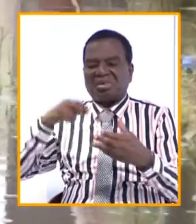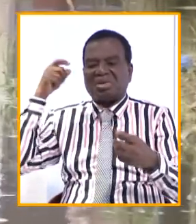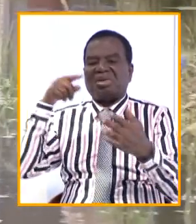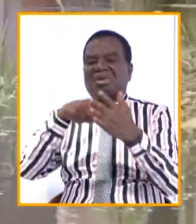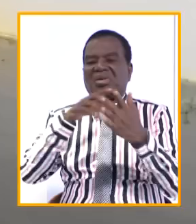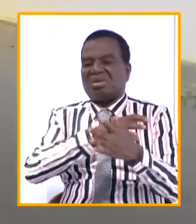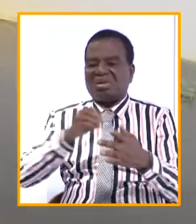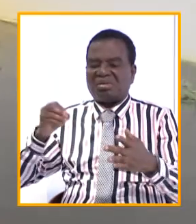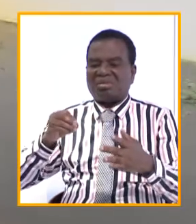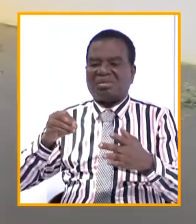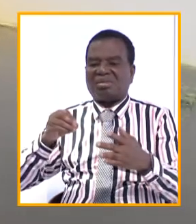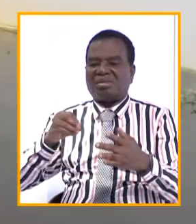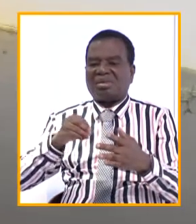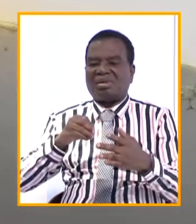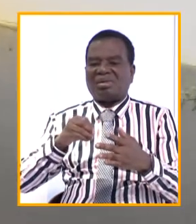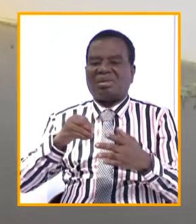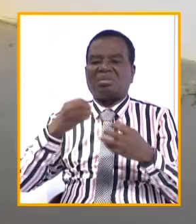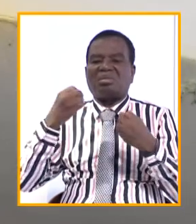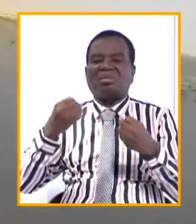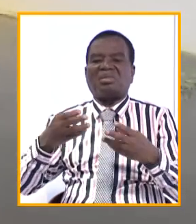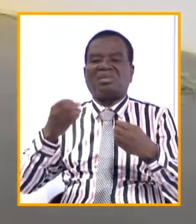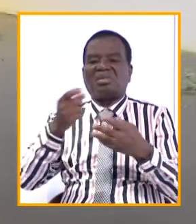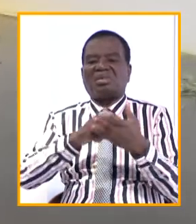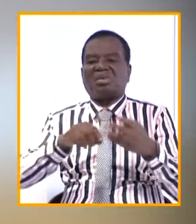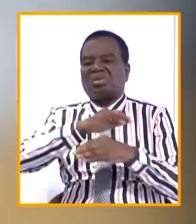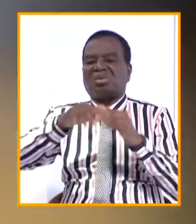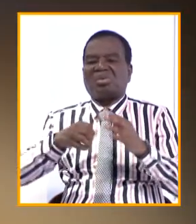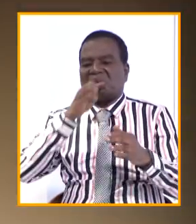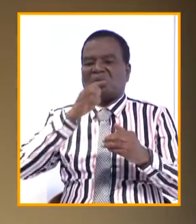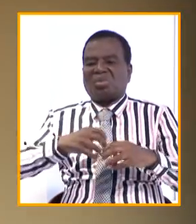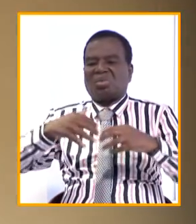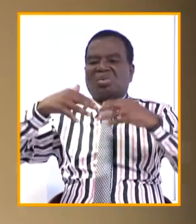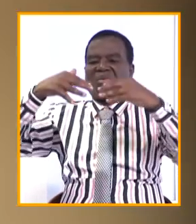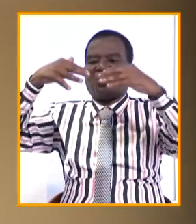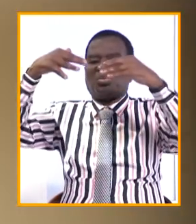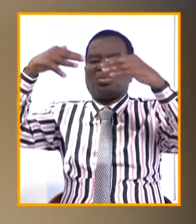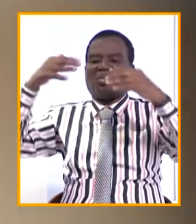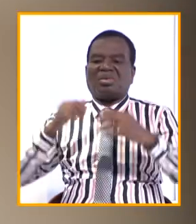Gikanga au quartier qui mène à la voie nationale 100. Tout est inondé.